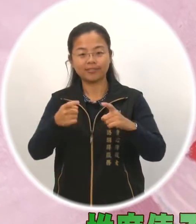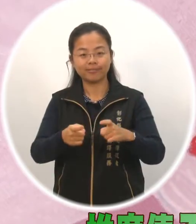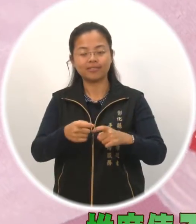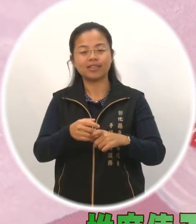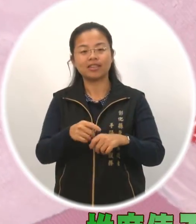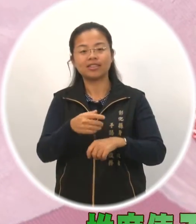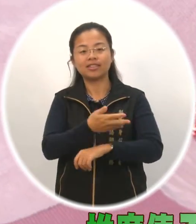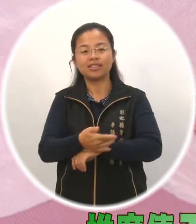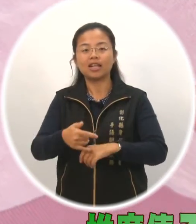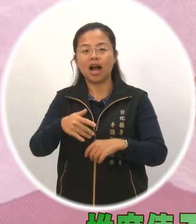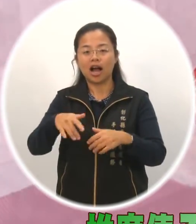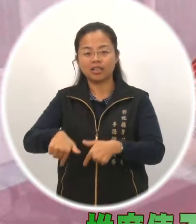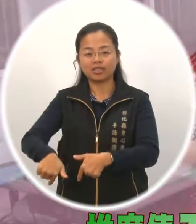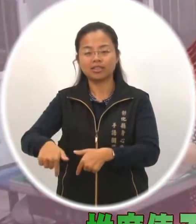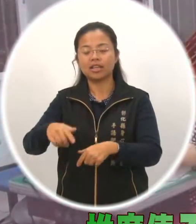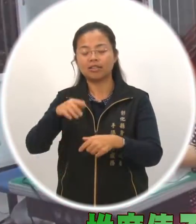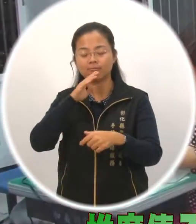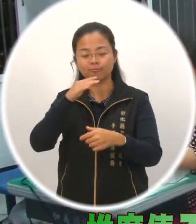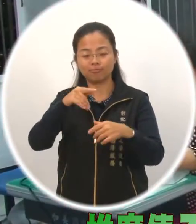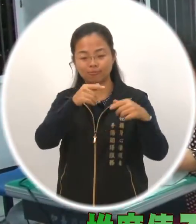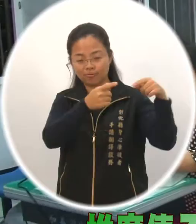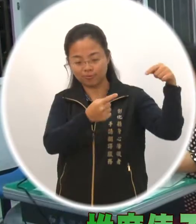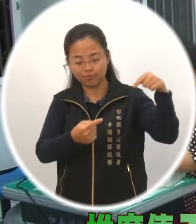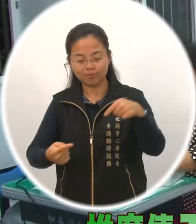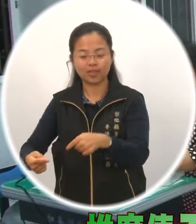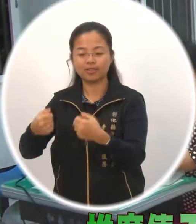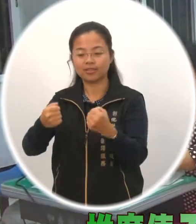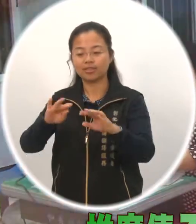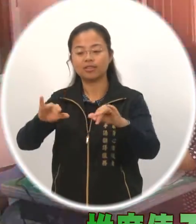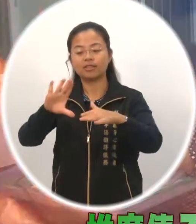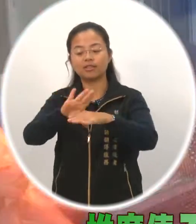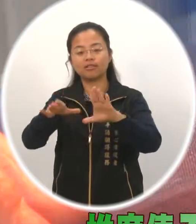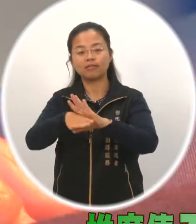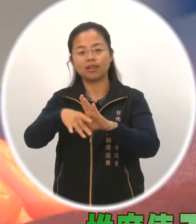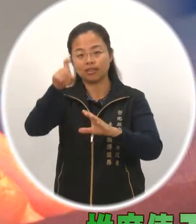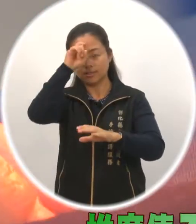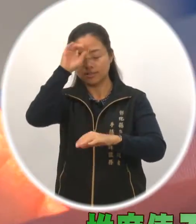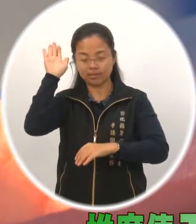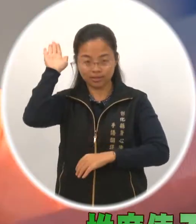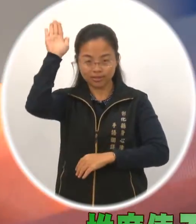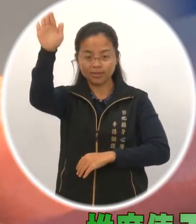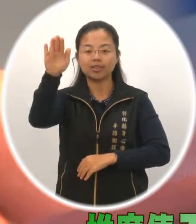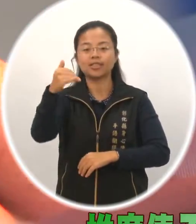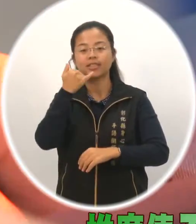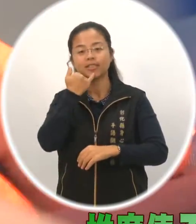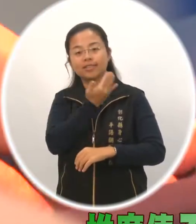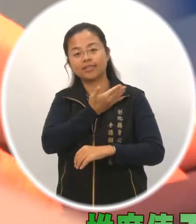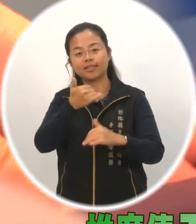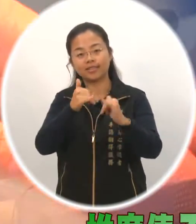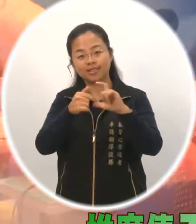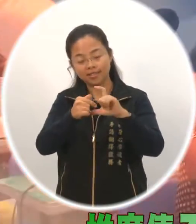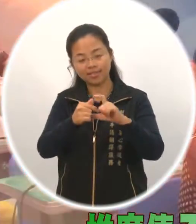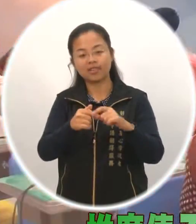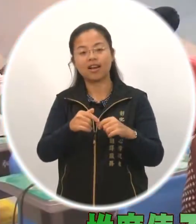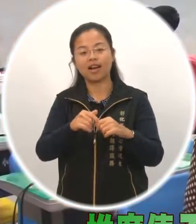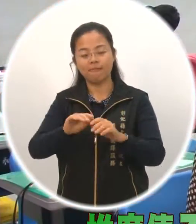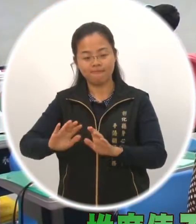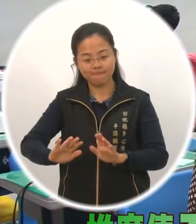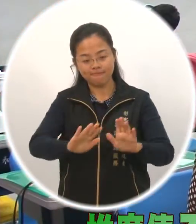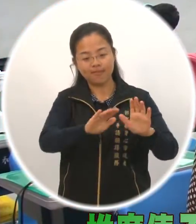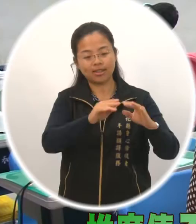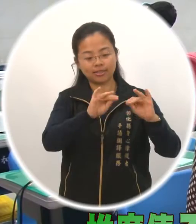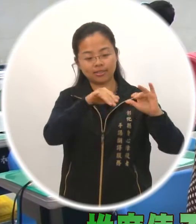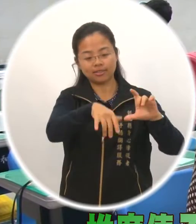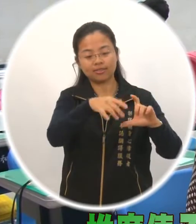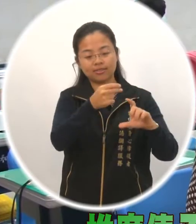课程推广与传承永续在地文化，期望未来能进而带动社区发展出地